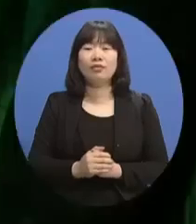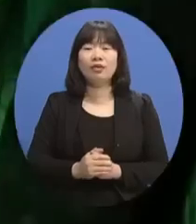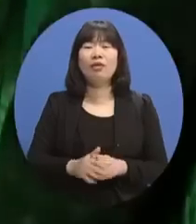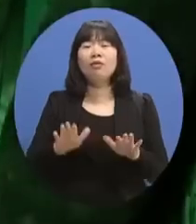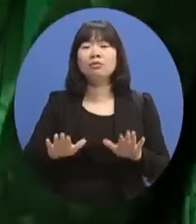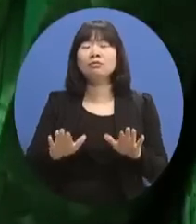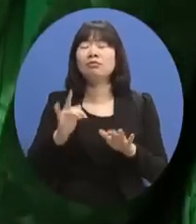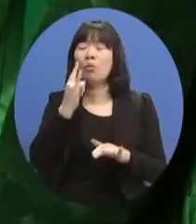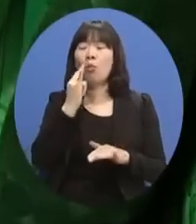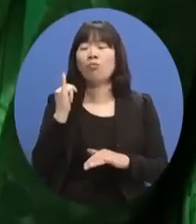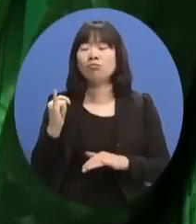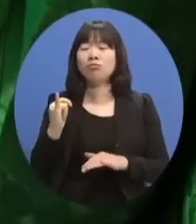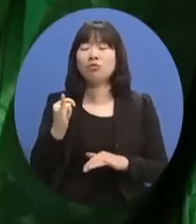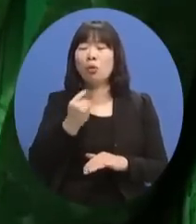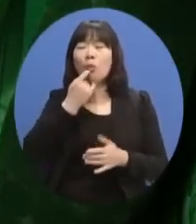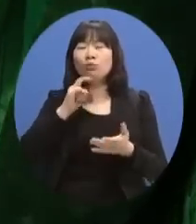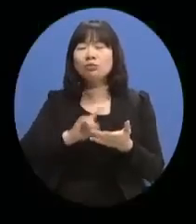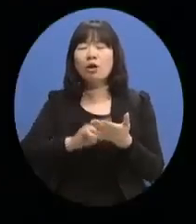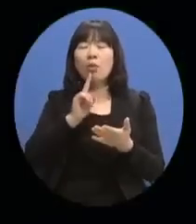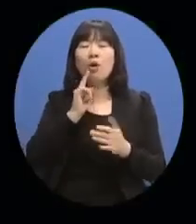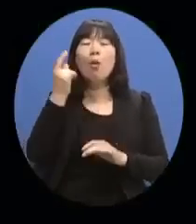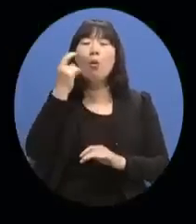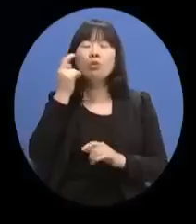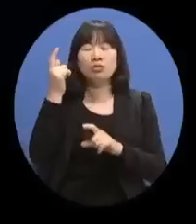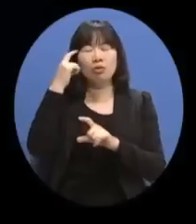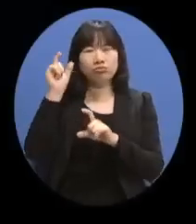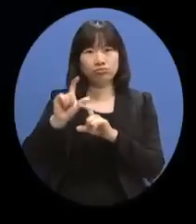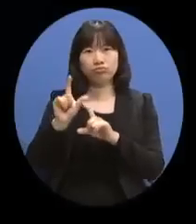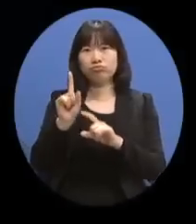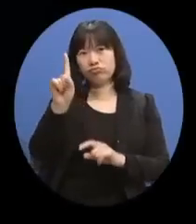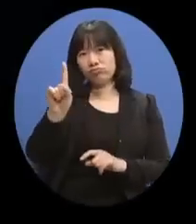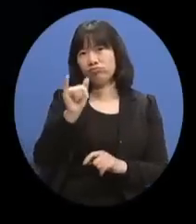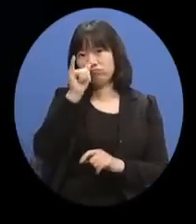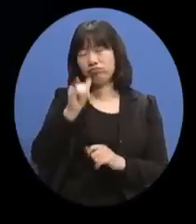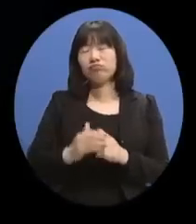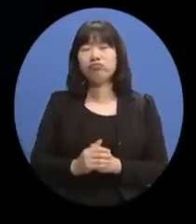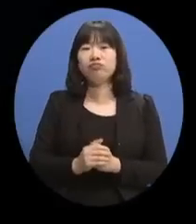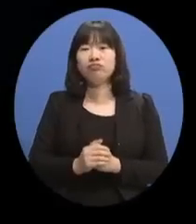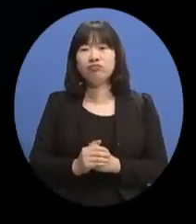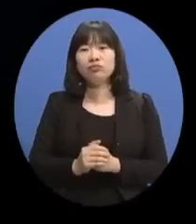사실 엄마에겐 쉽게 말 못할 고민이 하나 있었습니다.